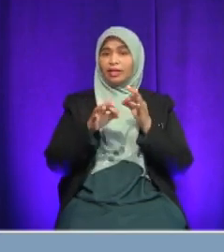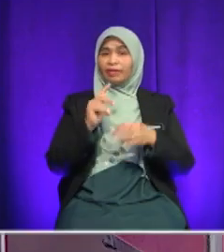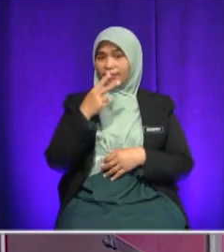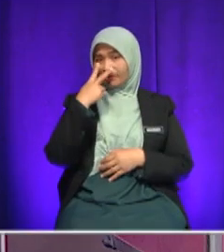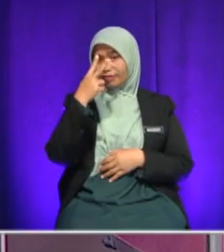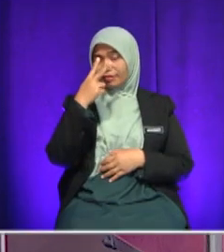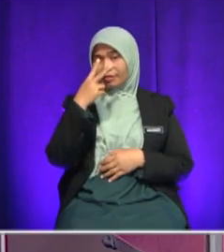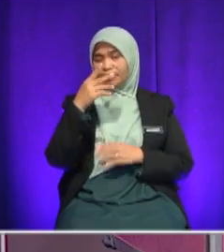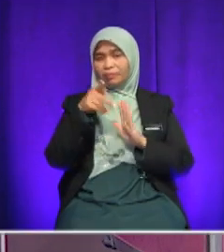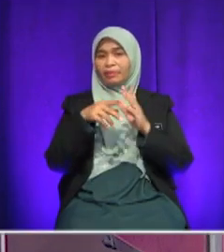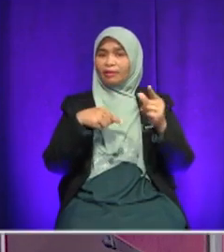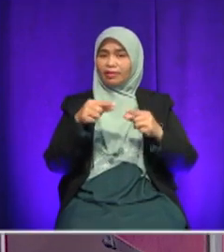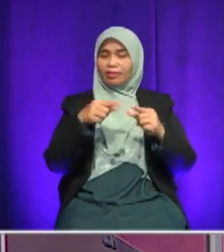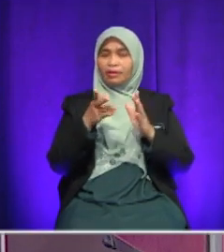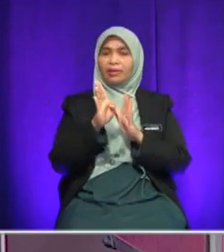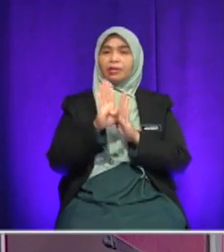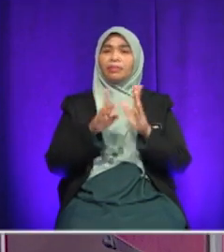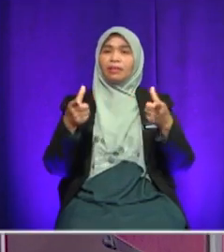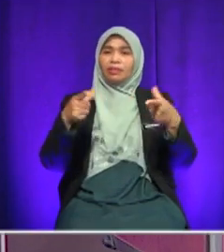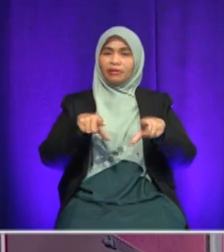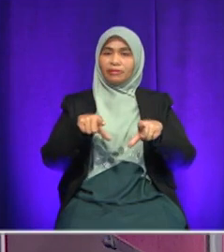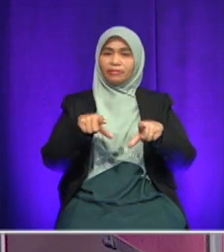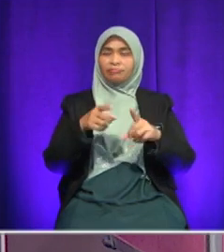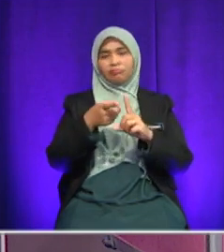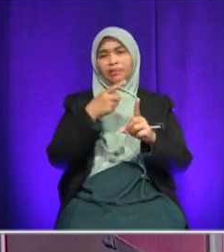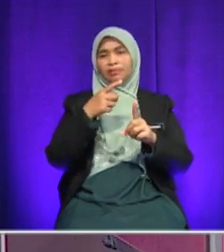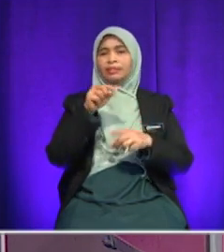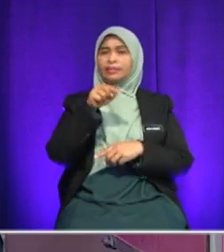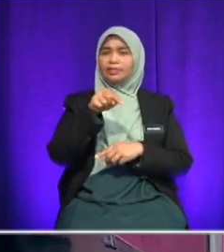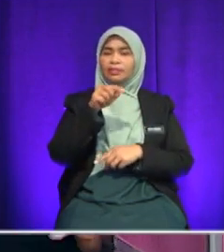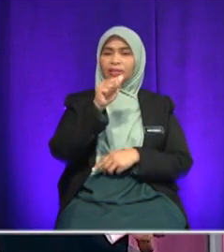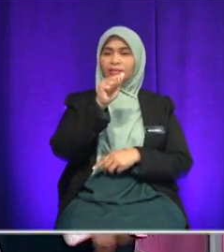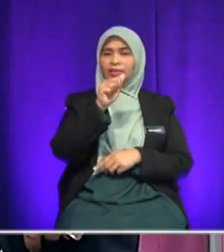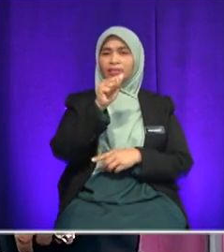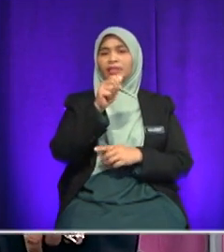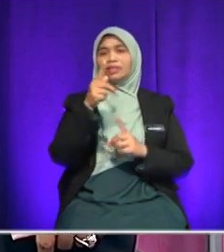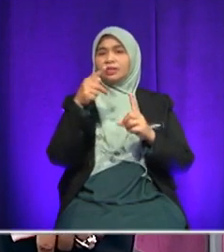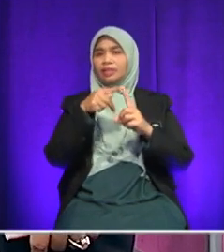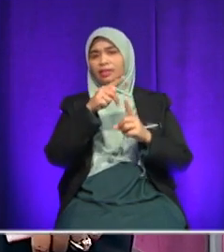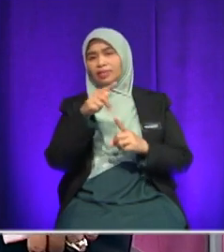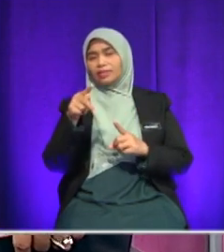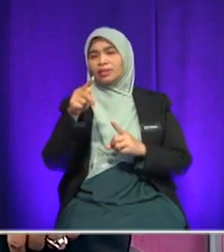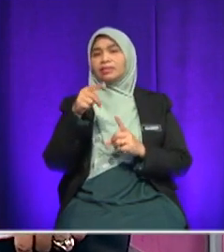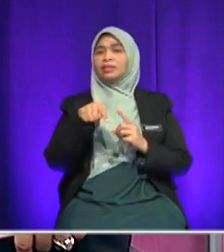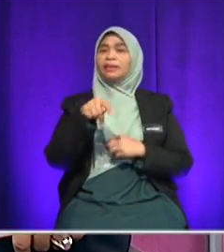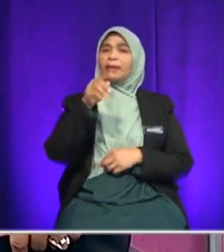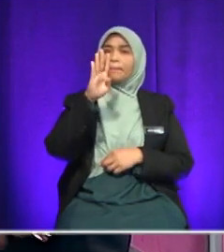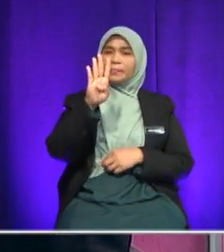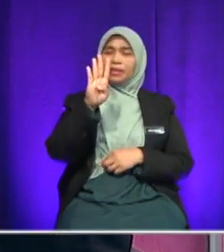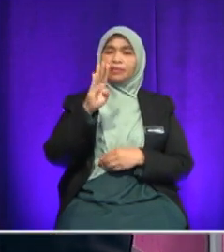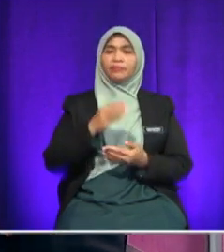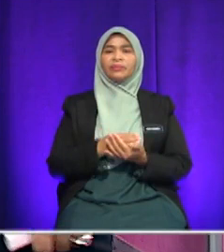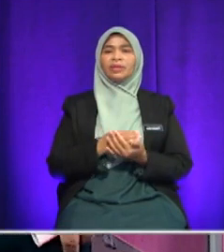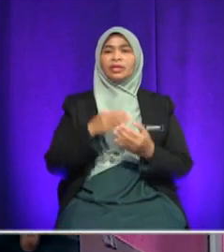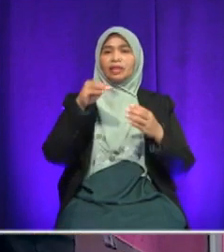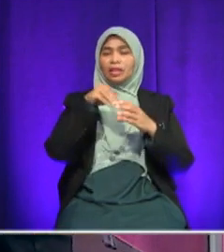pergerakan berlaku, pergerakan ke bawah di antara titik A ke B tetapi masih lagi dalam kelok yang sama. Macam cikgu bagi tips tadi, dalam